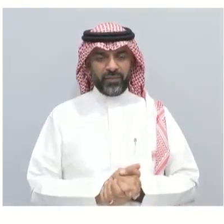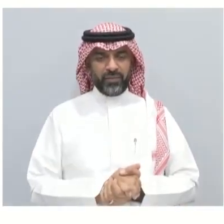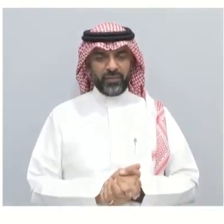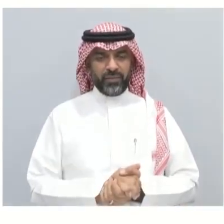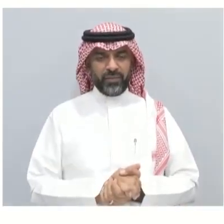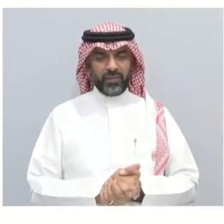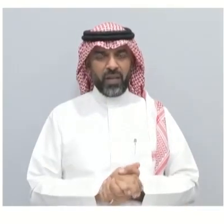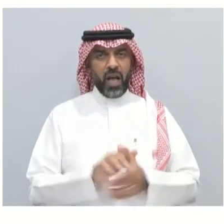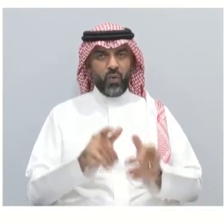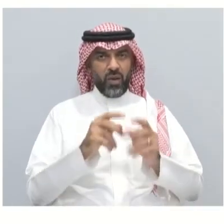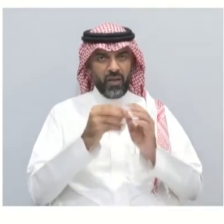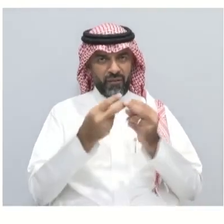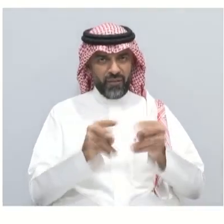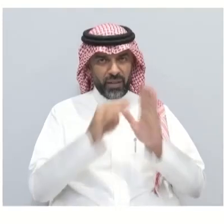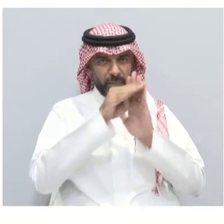طبعا نفتح